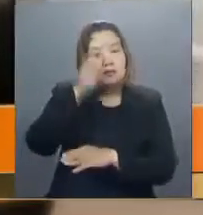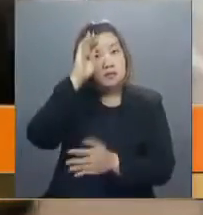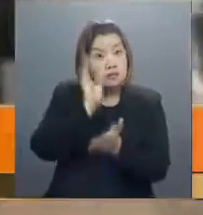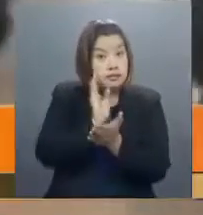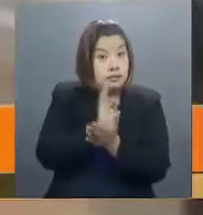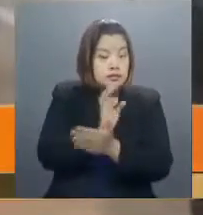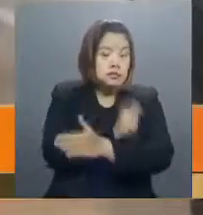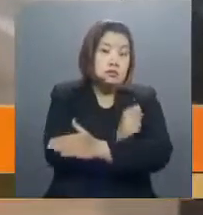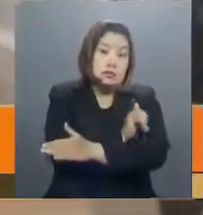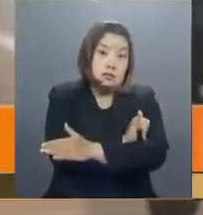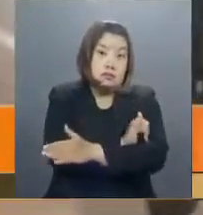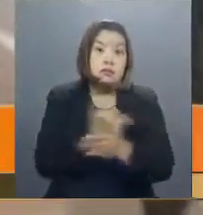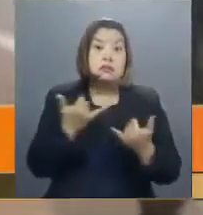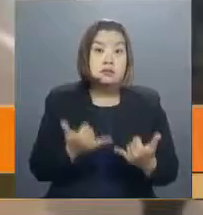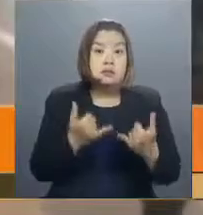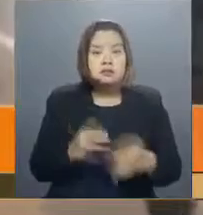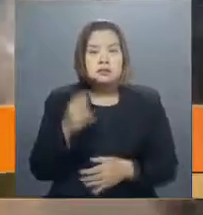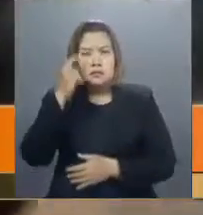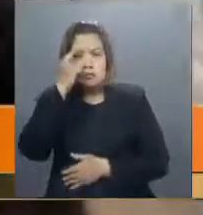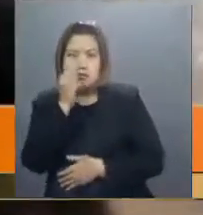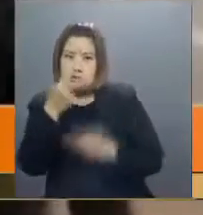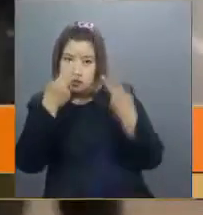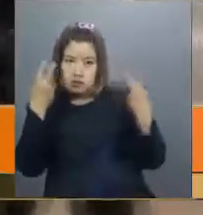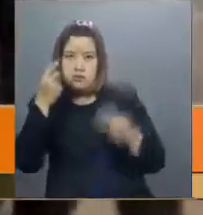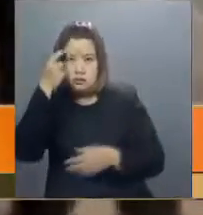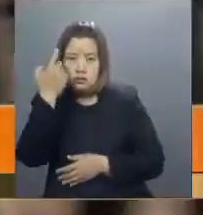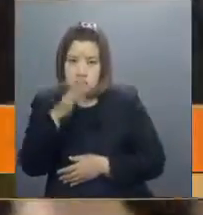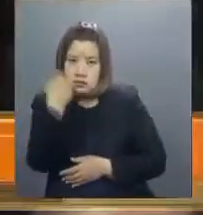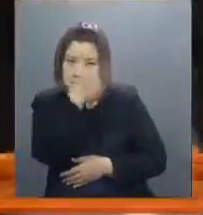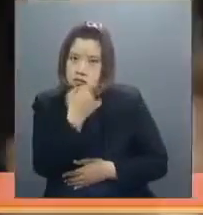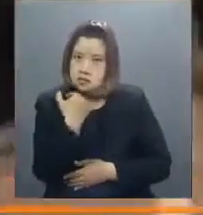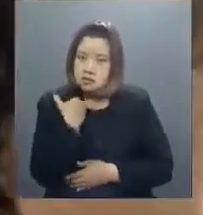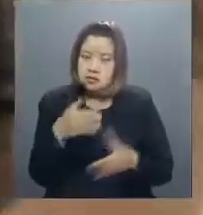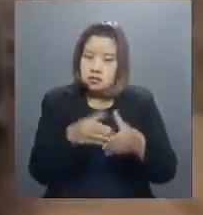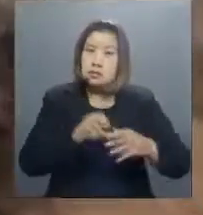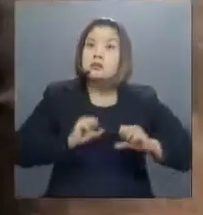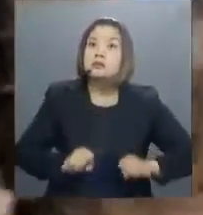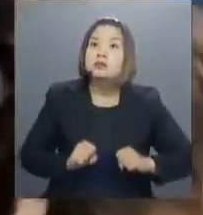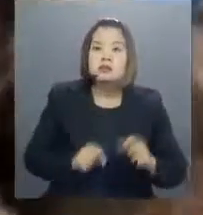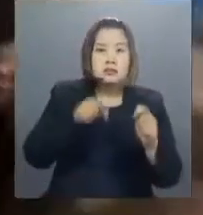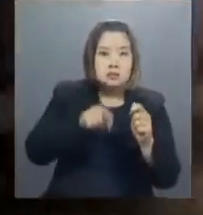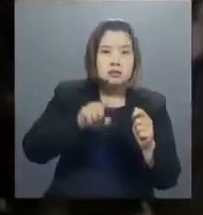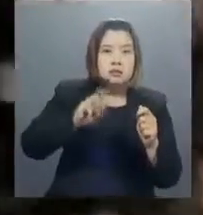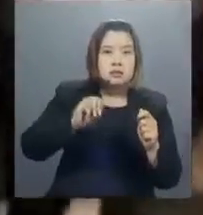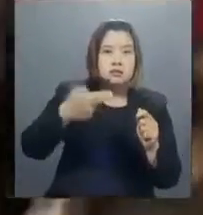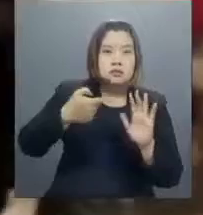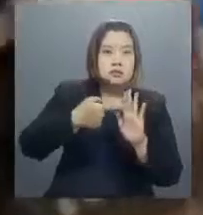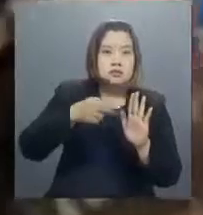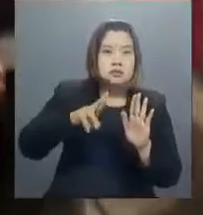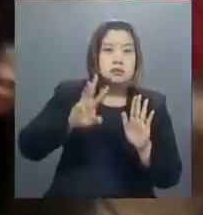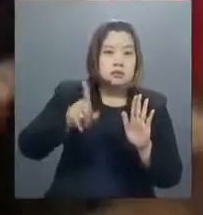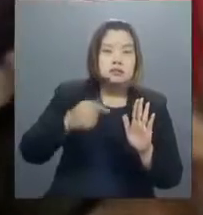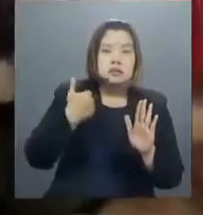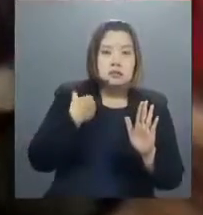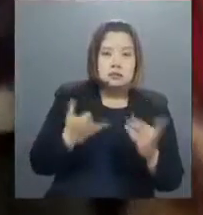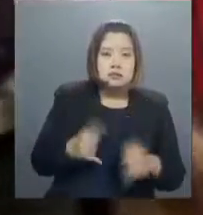นครศรีอยุธยารู้ตัวกลุ่มที่ก่อเหตุแล้วนะคะคาดว่าเป็นกลุ่มวัยรุ่นในอำเภอมหาราชอำเภอบางปะหันโดยน่าจะ